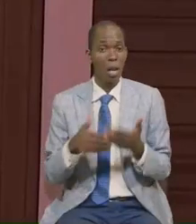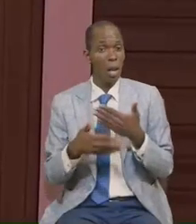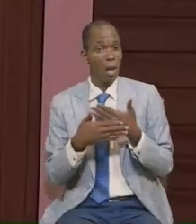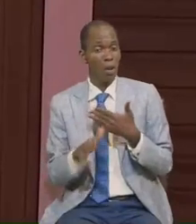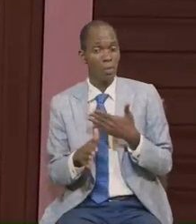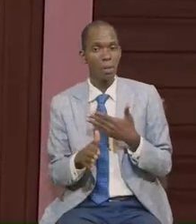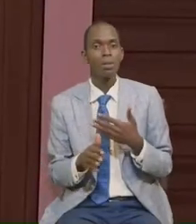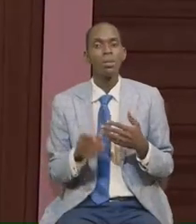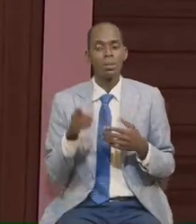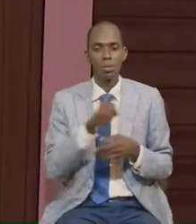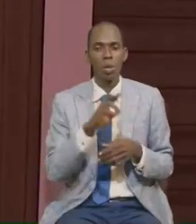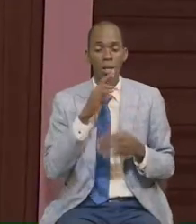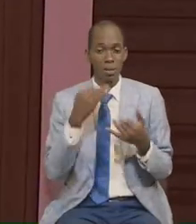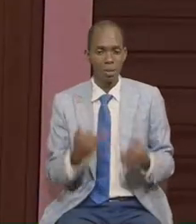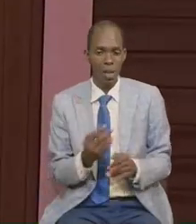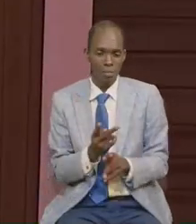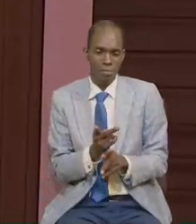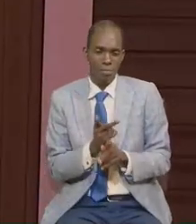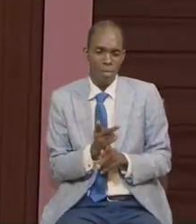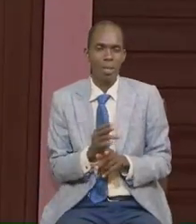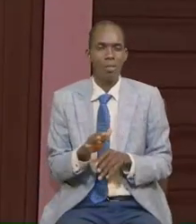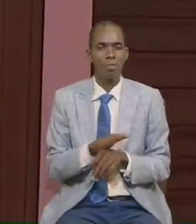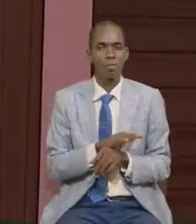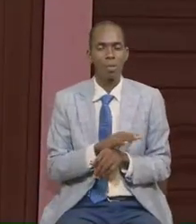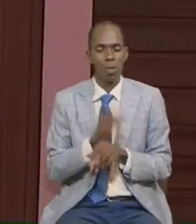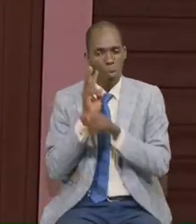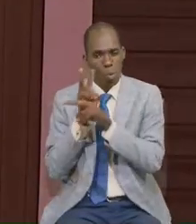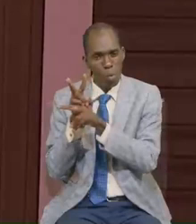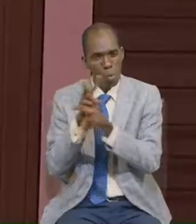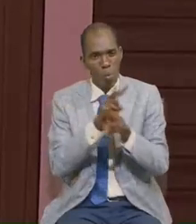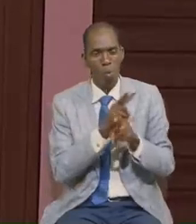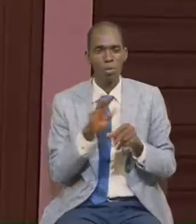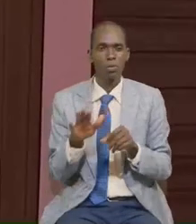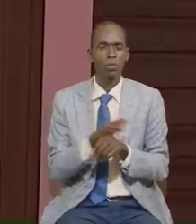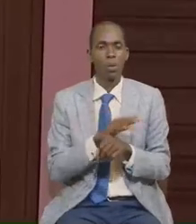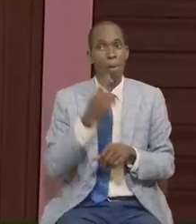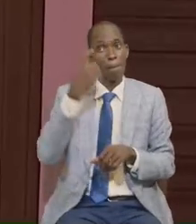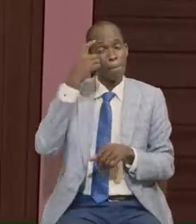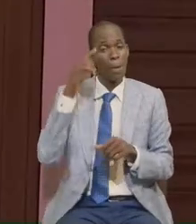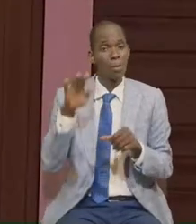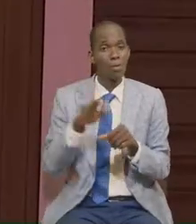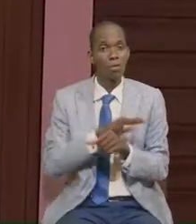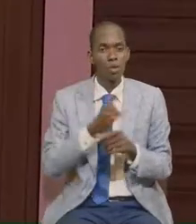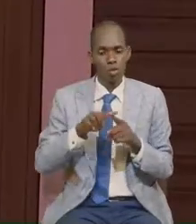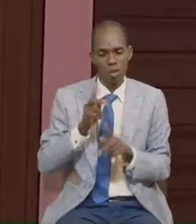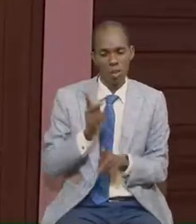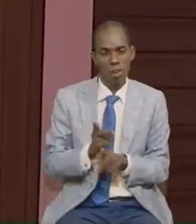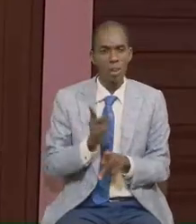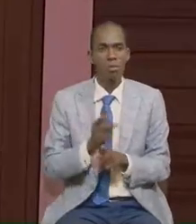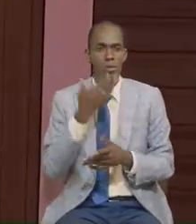maintenant s'appliquer et son diligent et sont consciencieux à pratiquer de bonnes œuvres